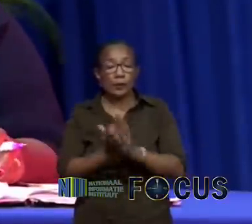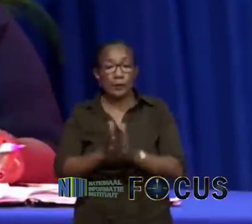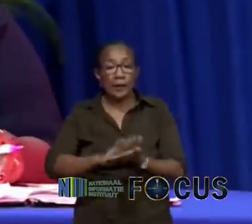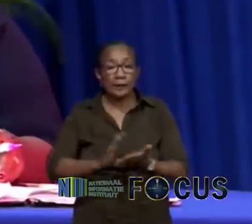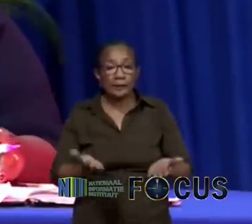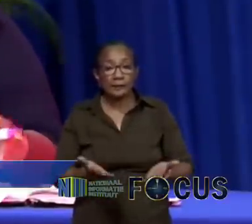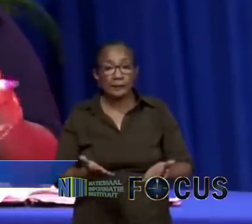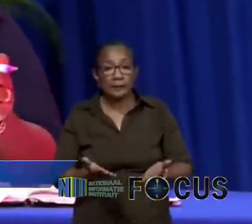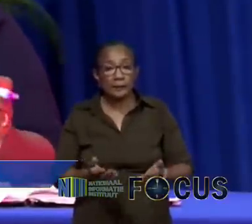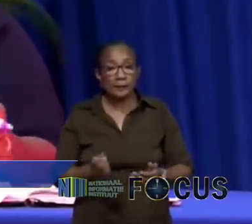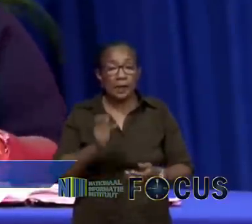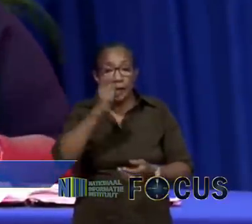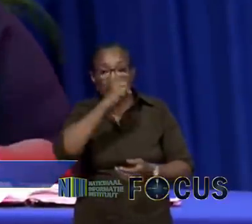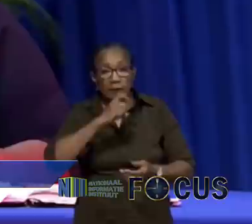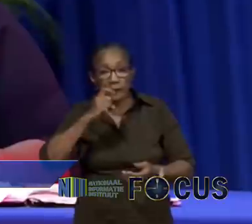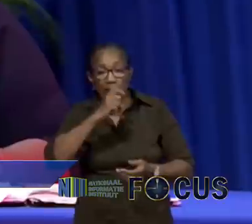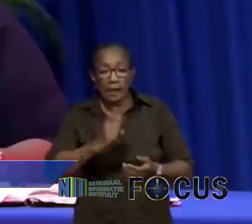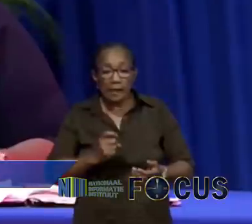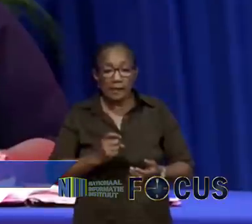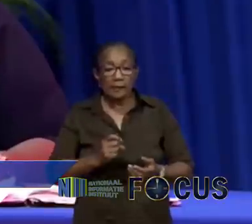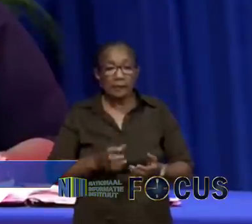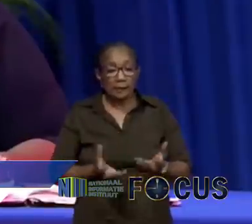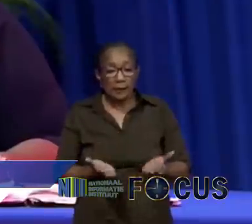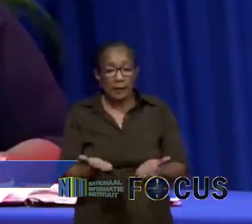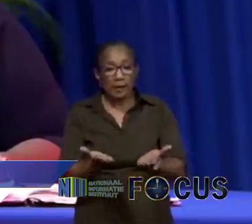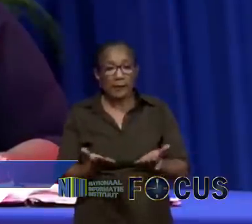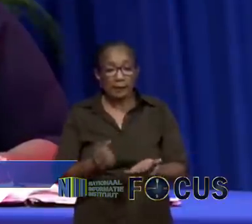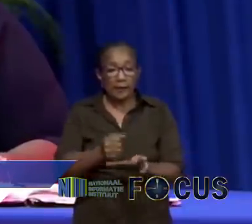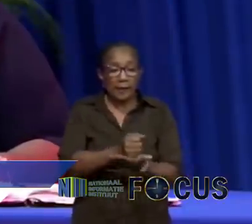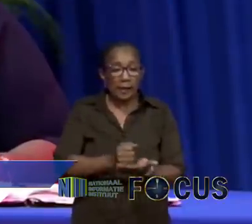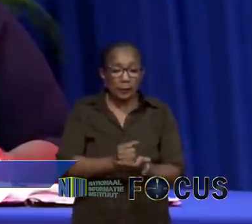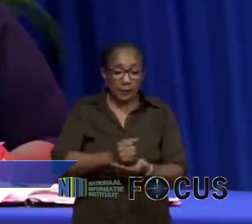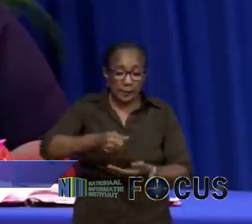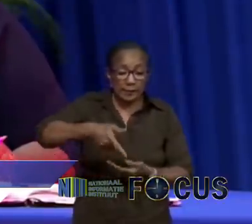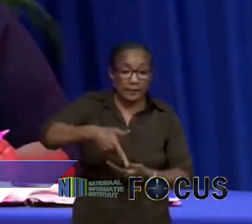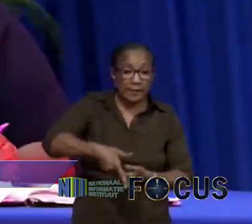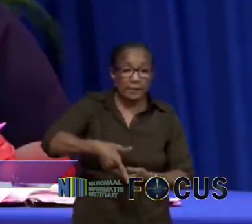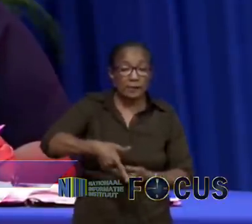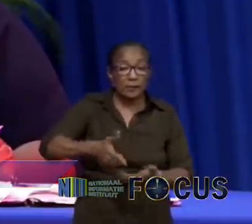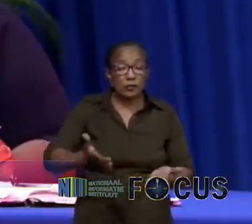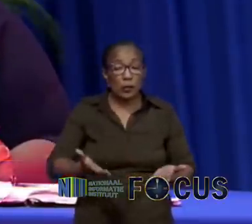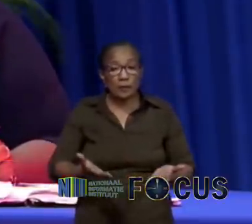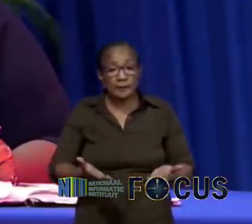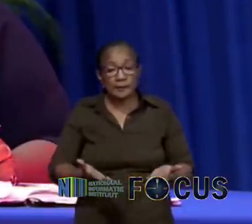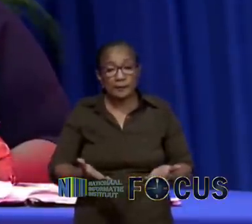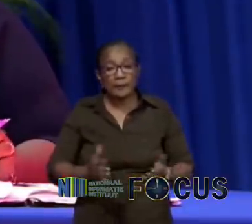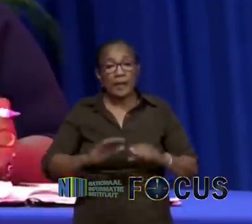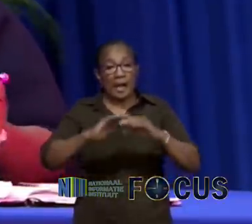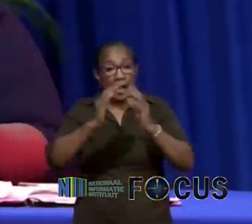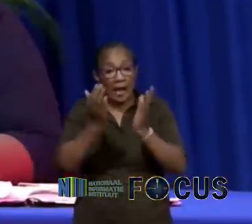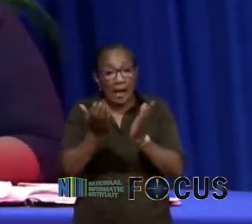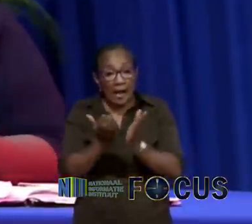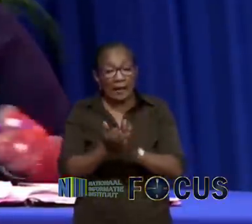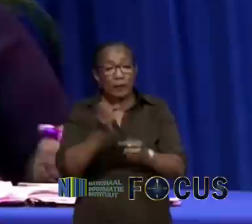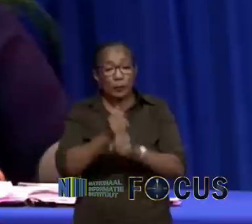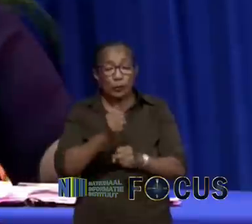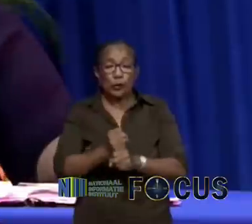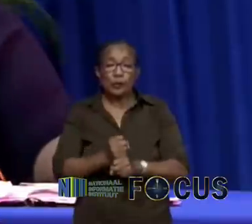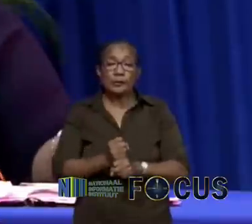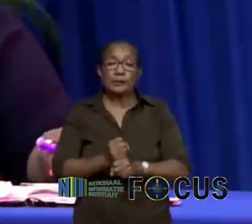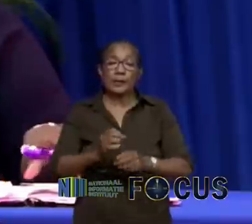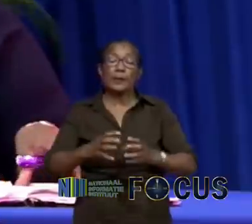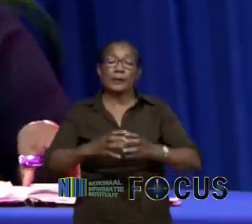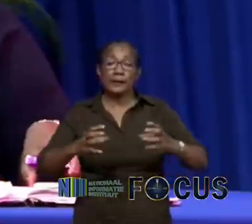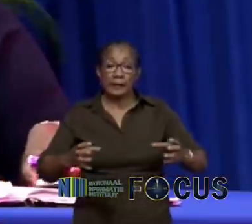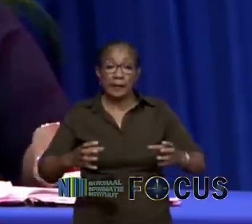supermarkten, slagerijen, bakkerijen, apotheken, tankstations, dus benzinestations, alle productiebedrijven